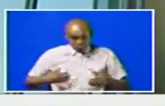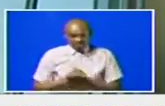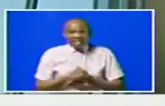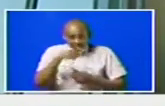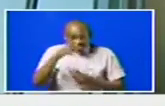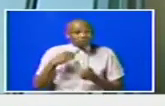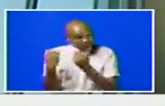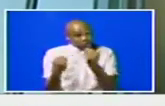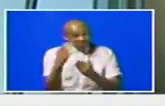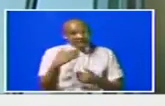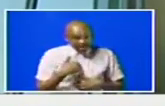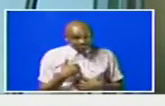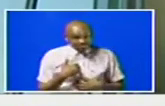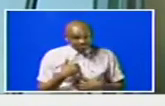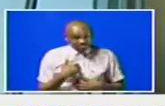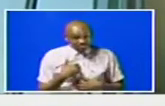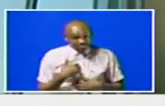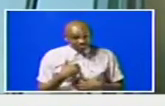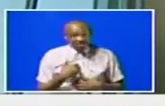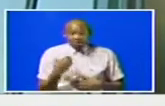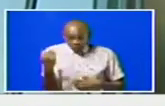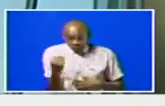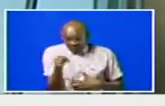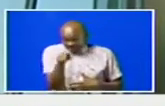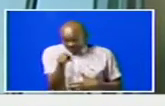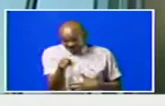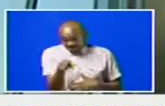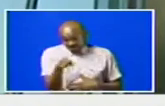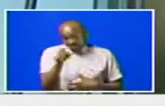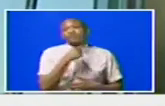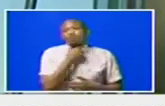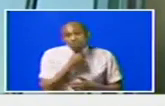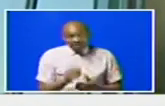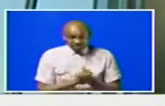cubs, and the little cubs also want to